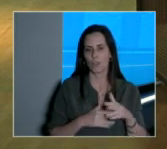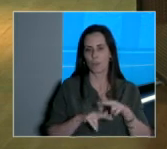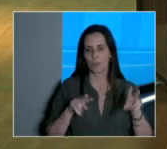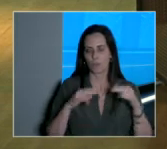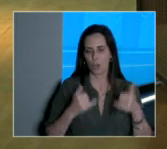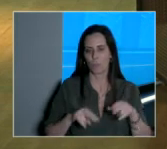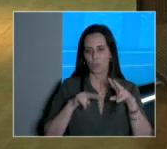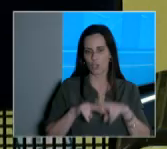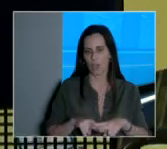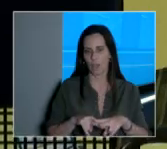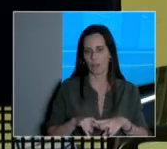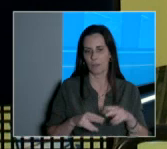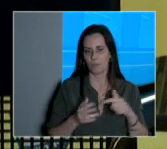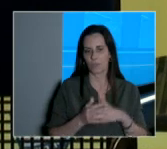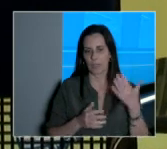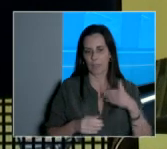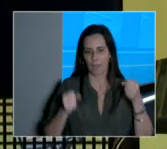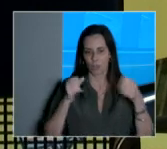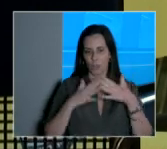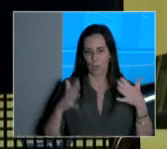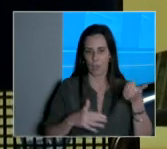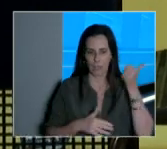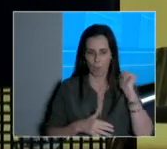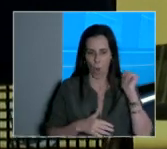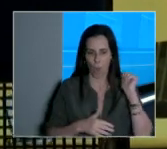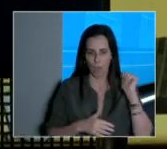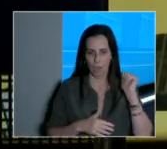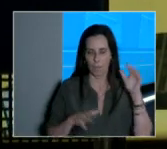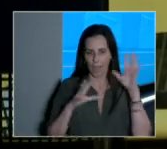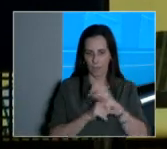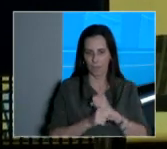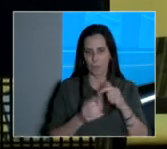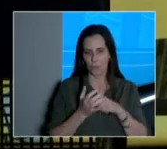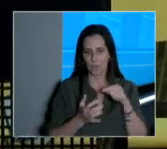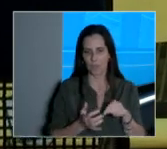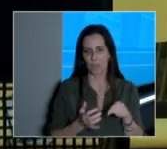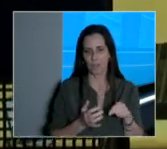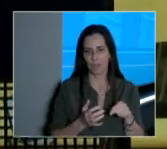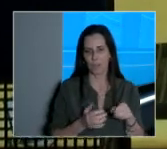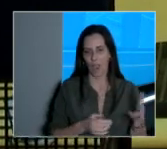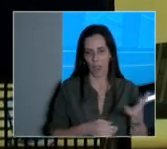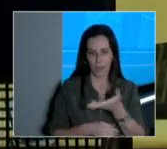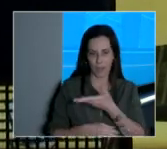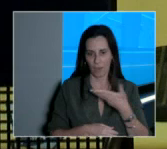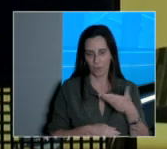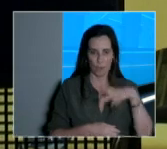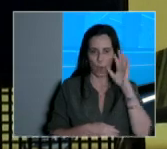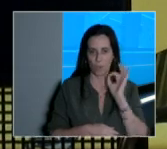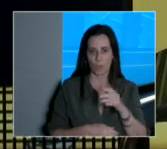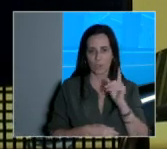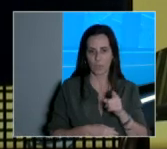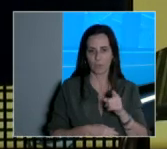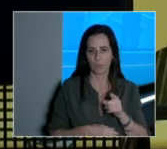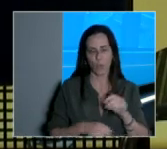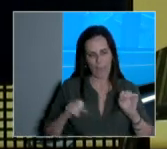היום יישמר. בשביל זה הייתה הפגנה גדולה מאוד אתמול בערב, בשביל זה אתם וההורים שלכם צריכים